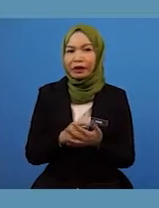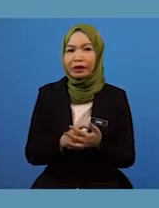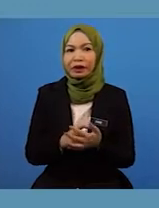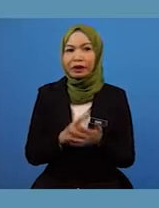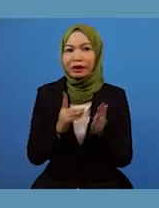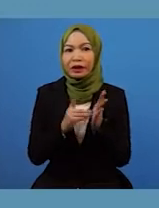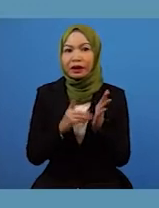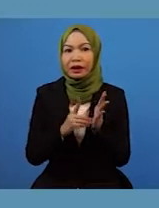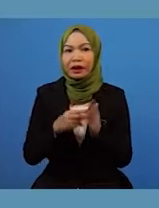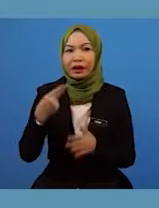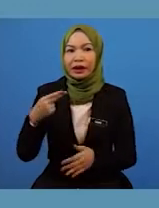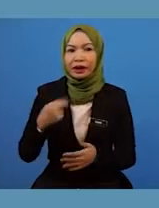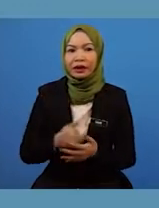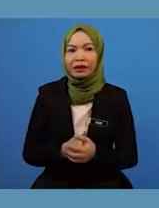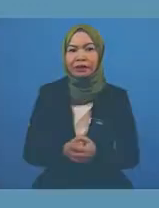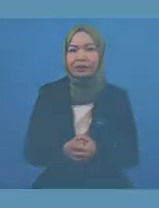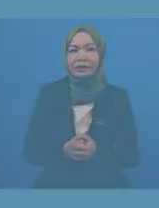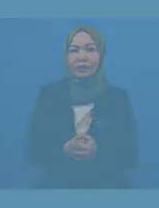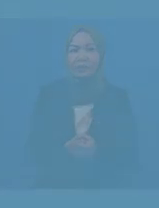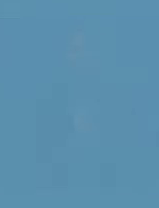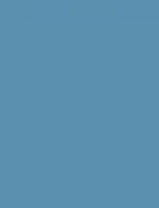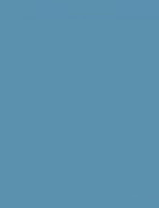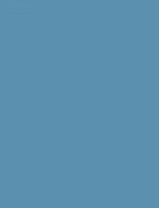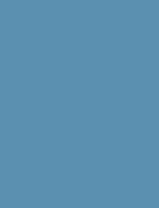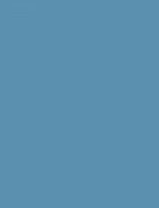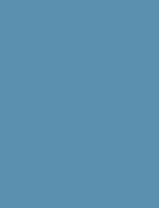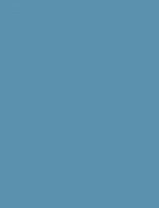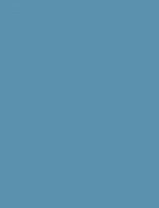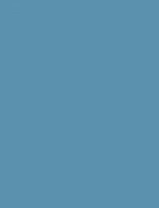kita perlu buat secara perkadaran. Jika